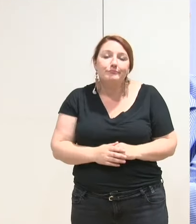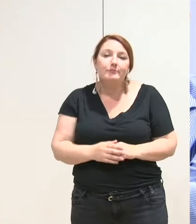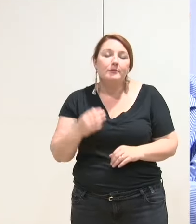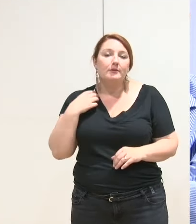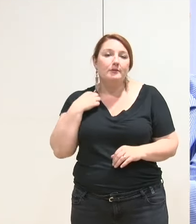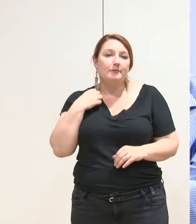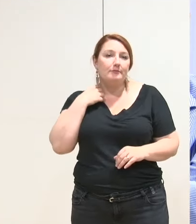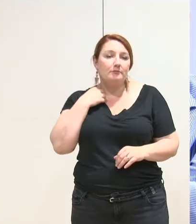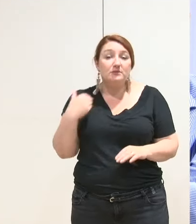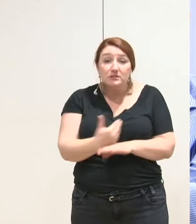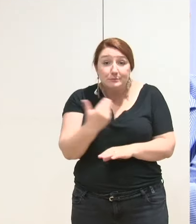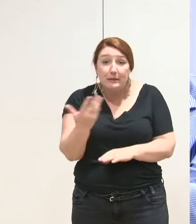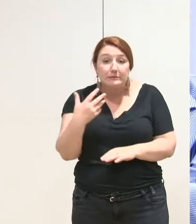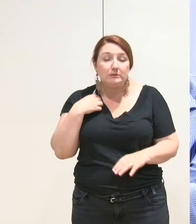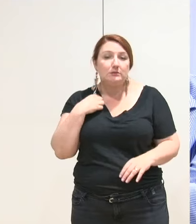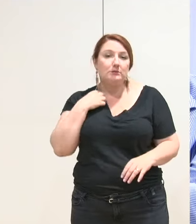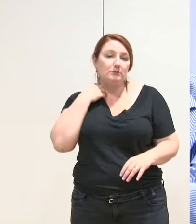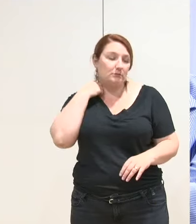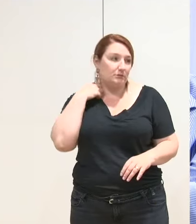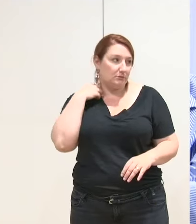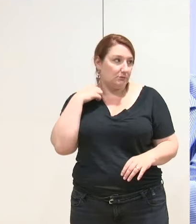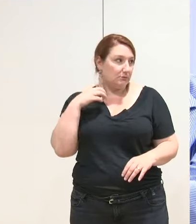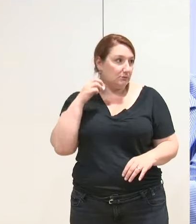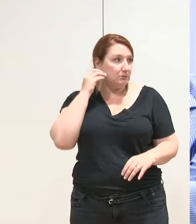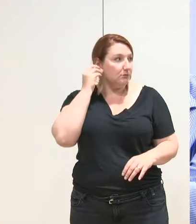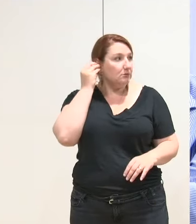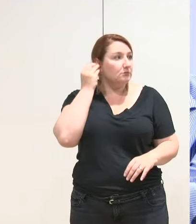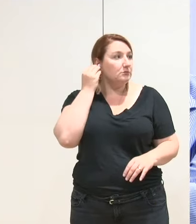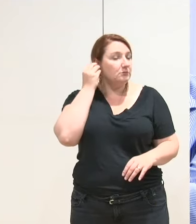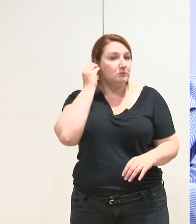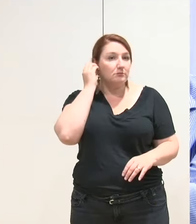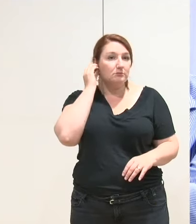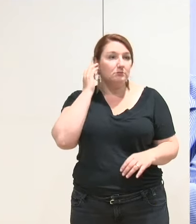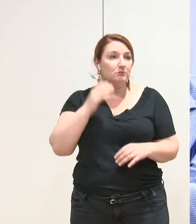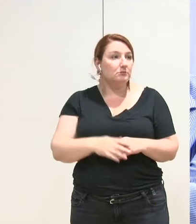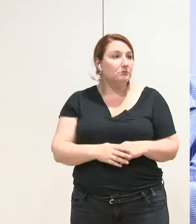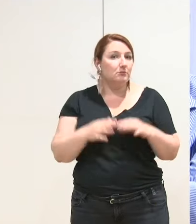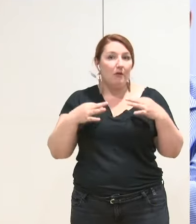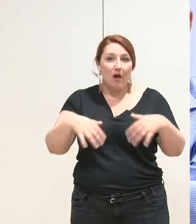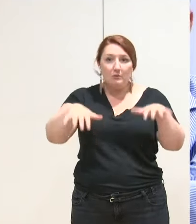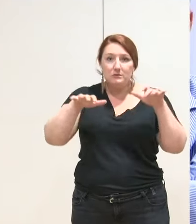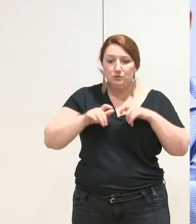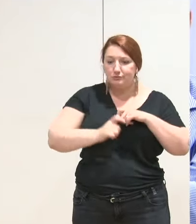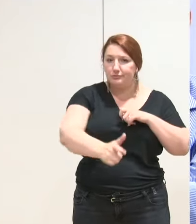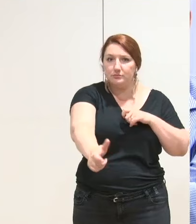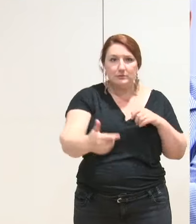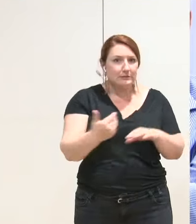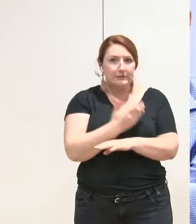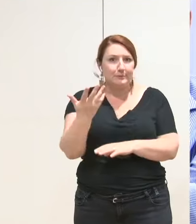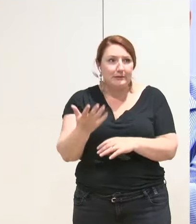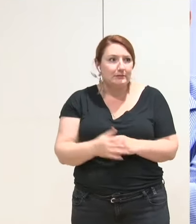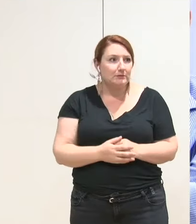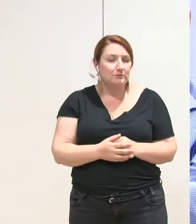qu'est-ce qui s'est produit dans la chaîne administrative pour en